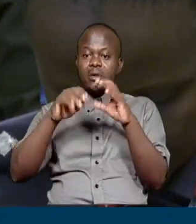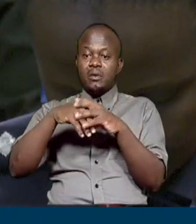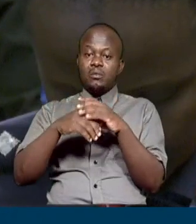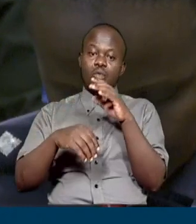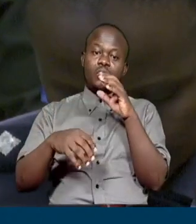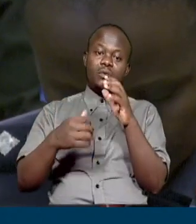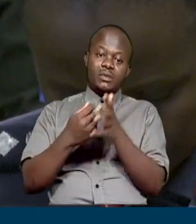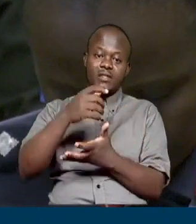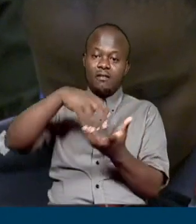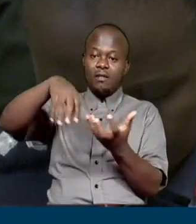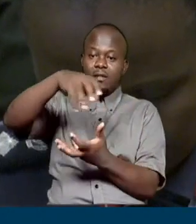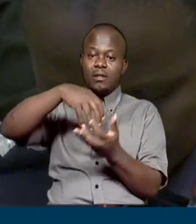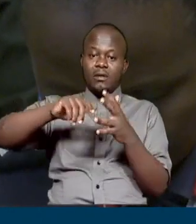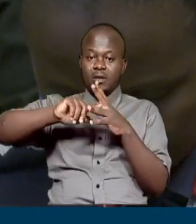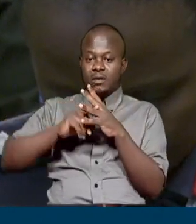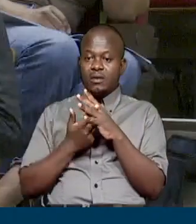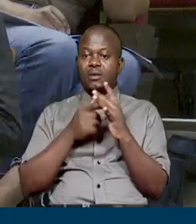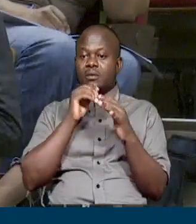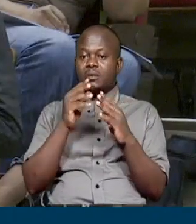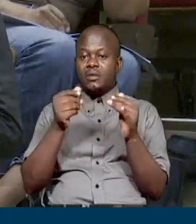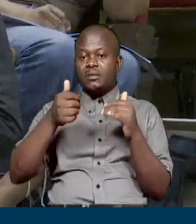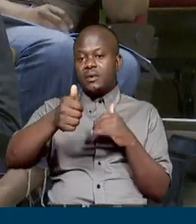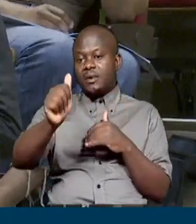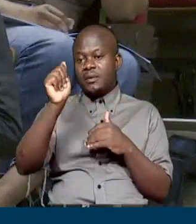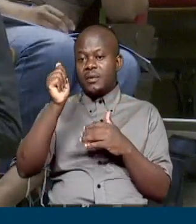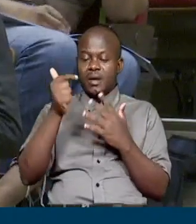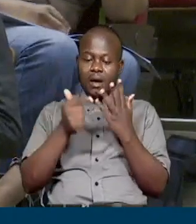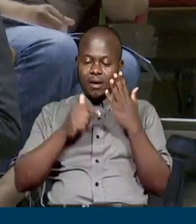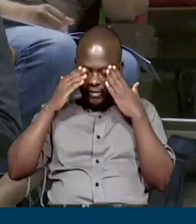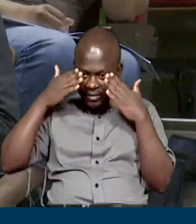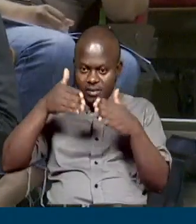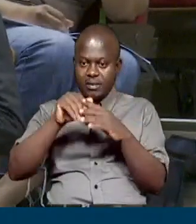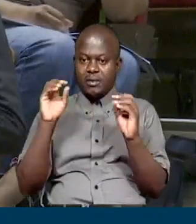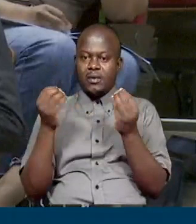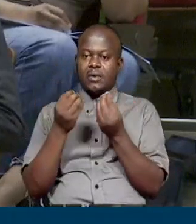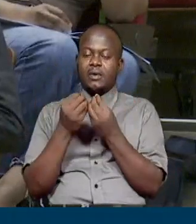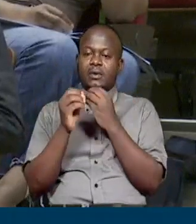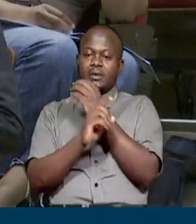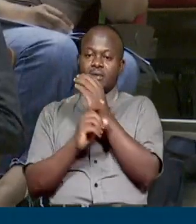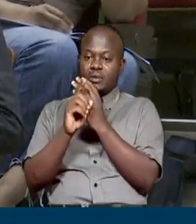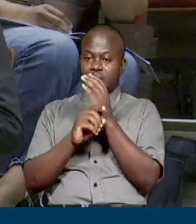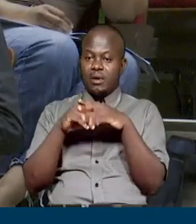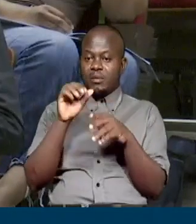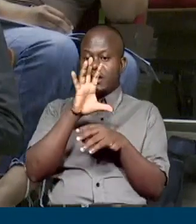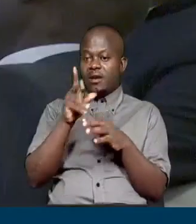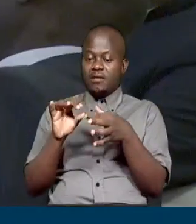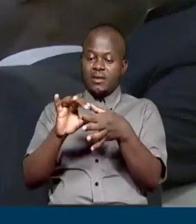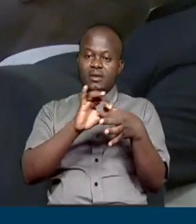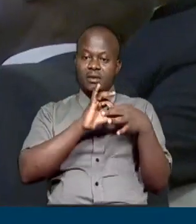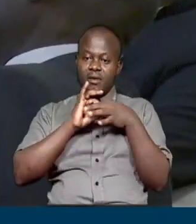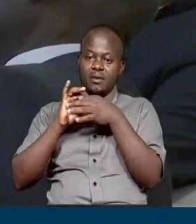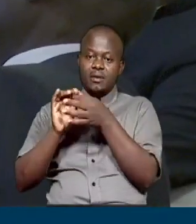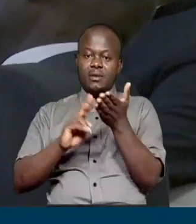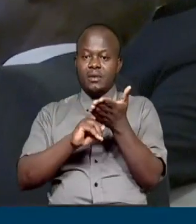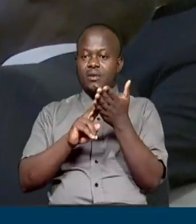umutekano wawo ngo niyo ntandaro yo kutakemuka kwabyo. Aha yanagarutse ku kuba imiryango y'uturere ndetse na Afurika yunze ubumwe ikoreshwa